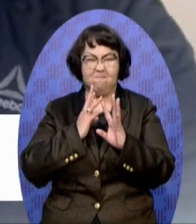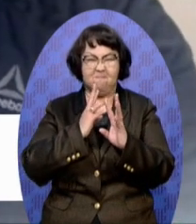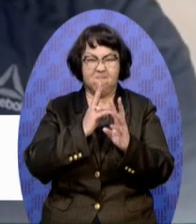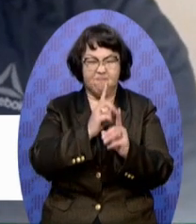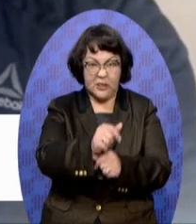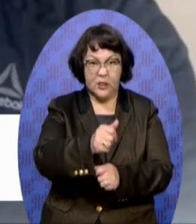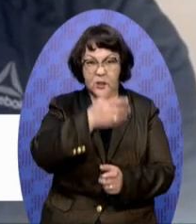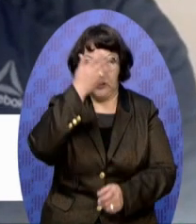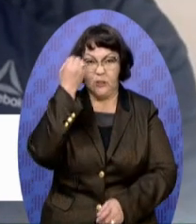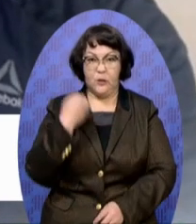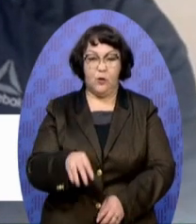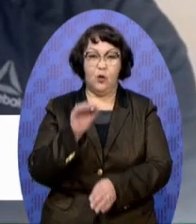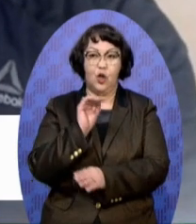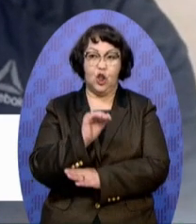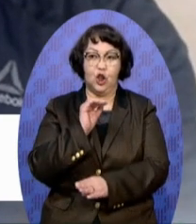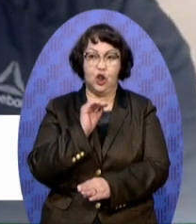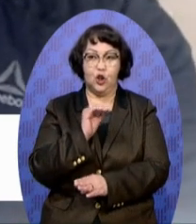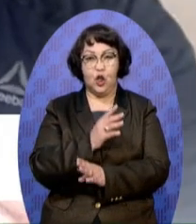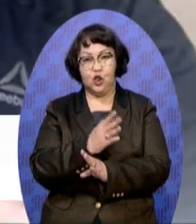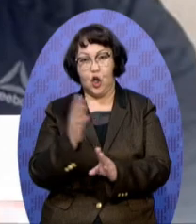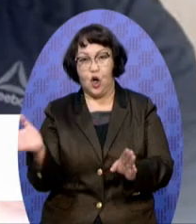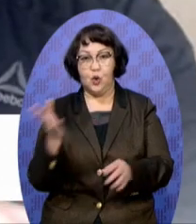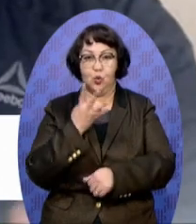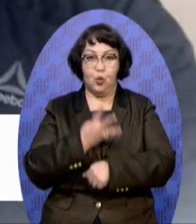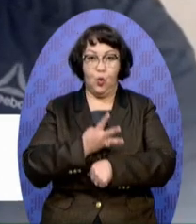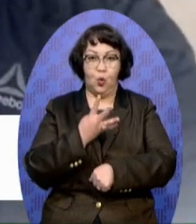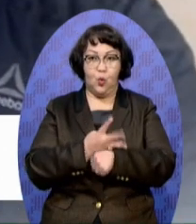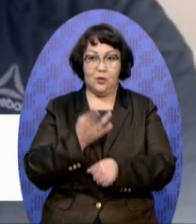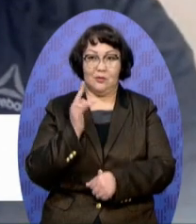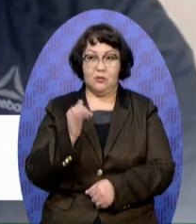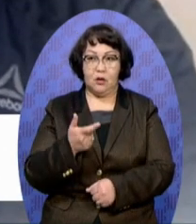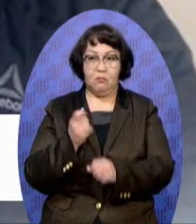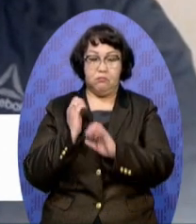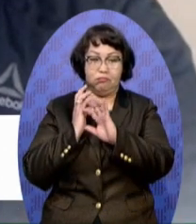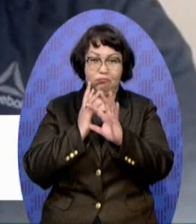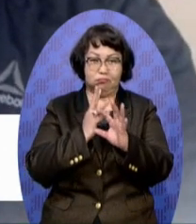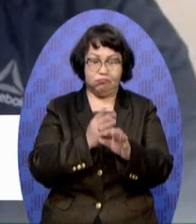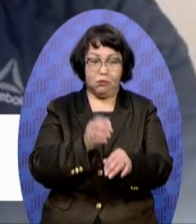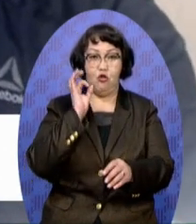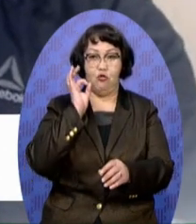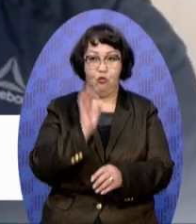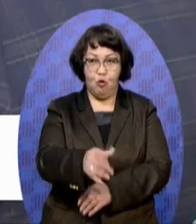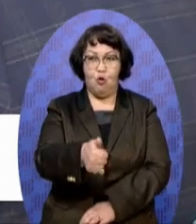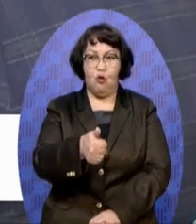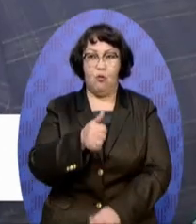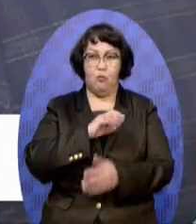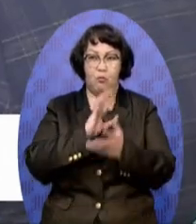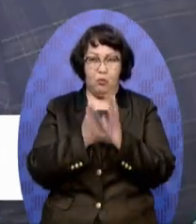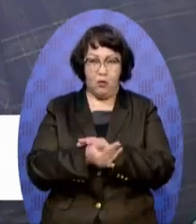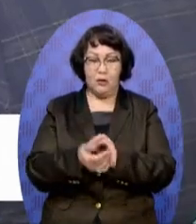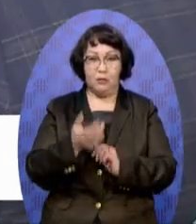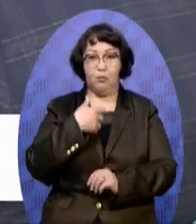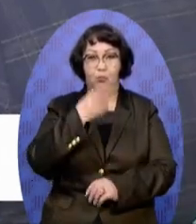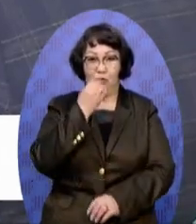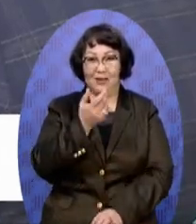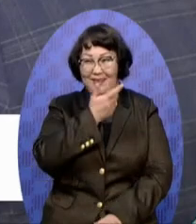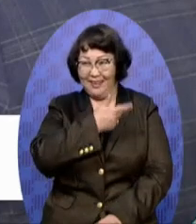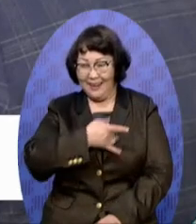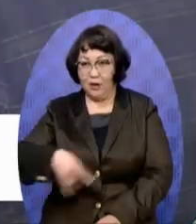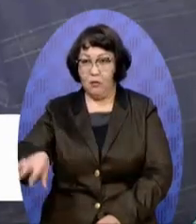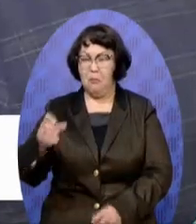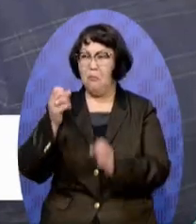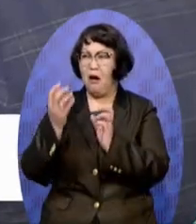байгаад өдрийн хойш баг 4 цагийн үед бол очихороо бол орсон. Тэгэхэд бол өште бидний гараад явж байгаа хүртэл маш их